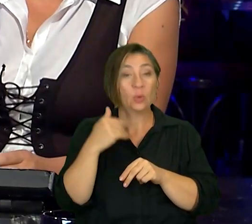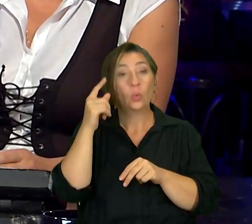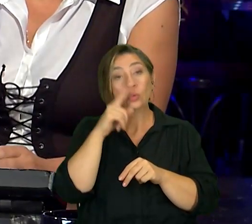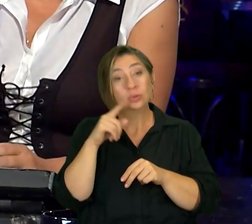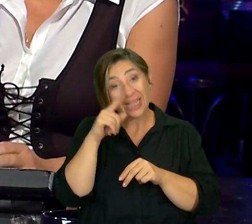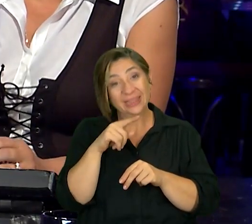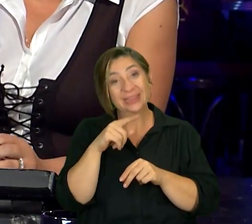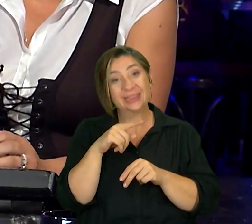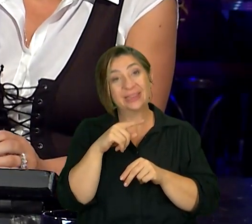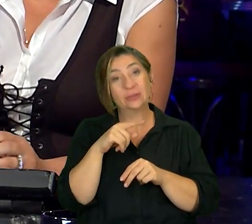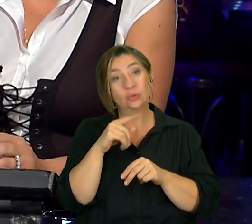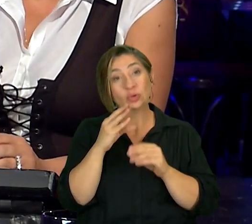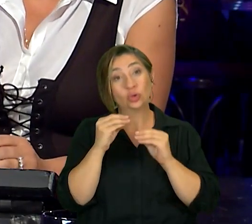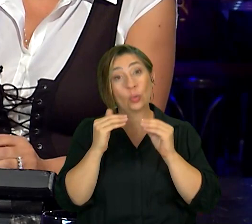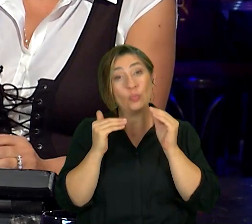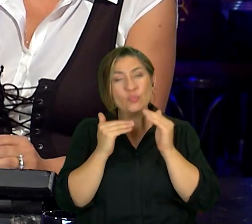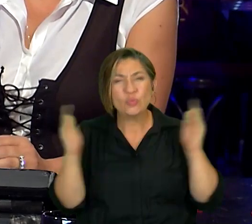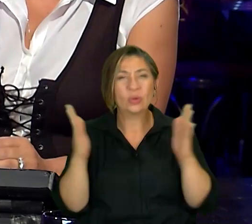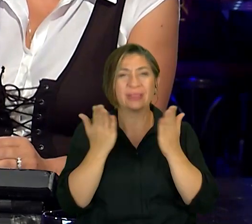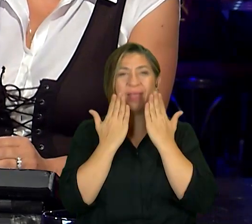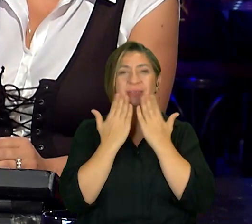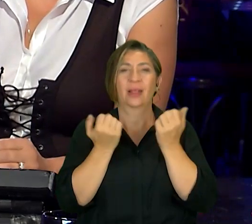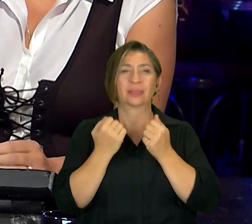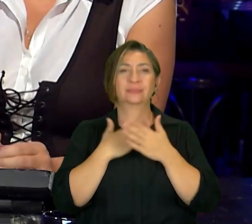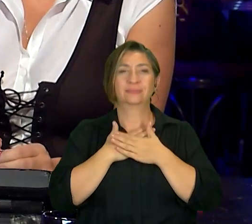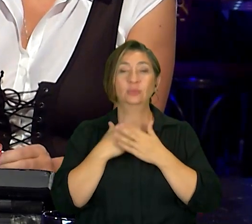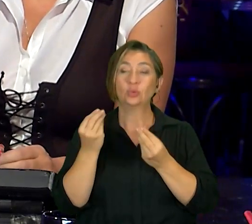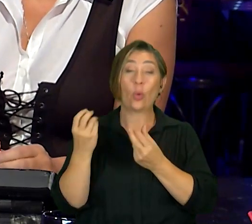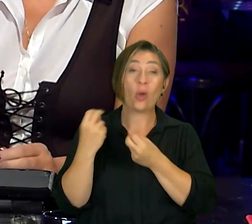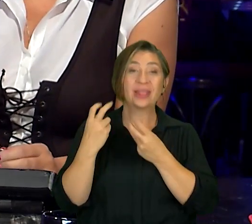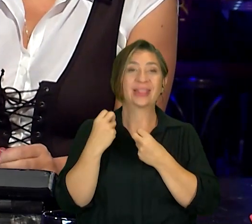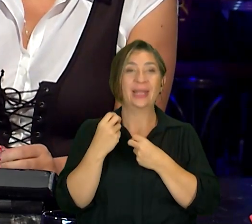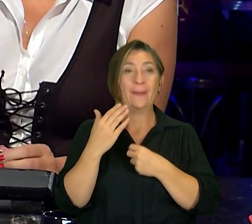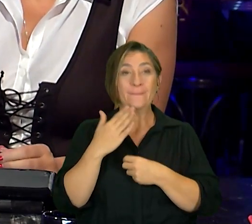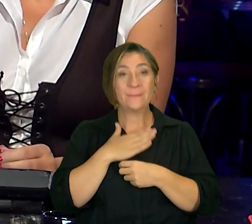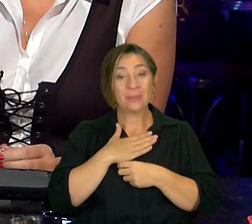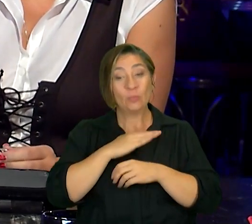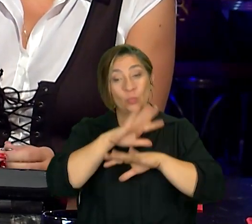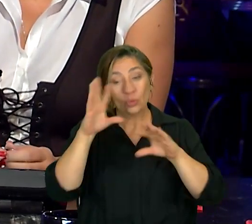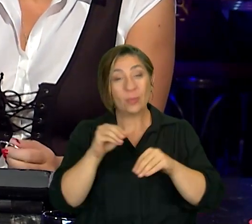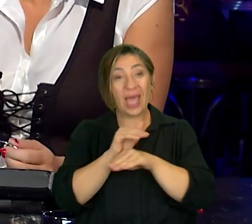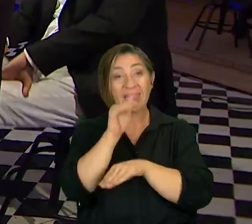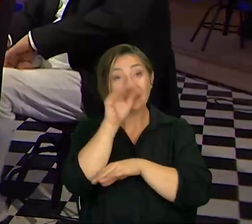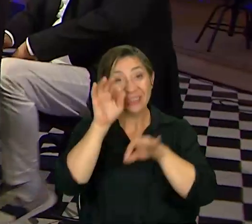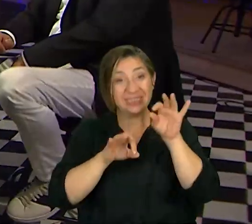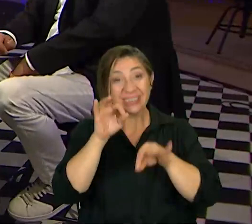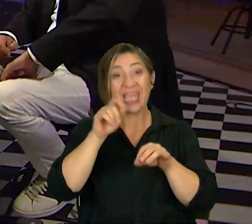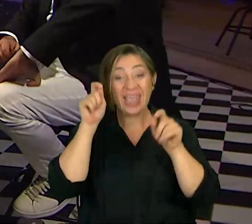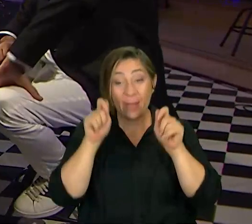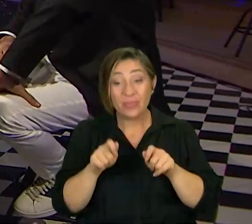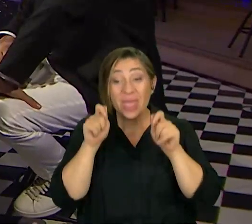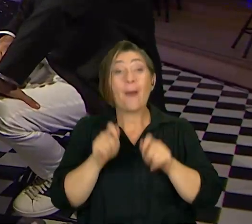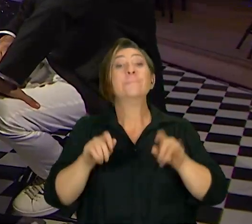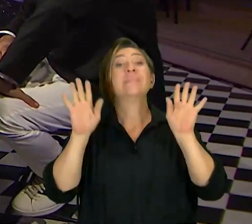Dolayısıyla o çok büyük dersler aldım ondan ve çok öğreticiydi. Yani benim bütün hayatımı incele ve yaptıklarımı